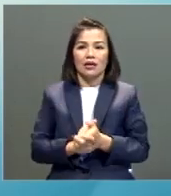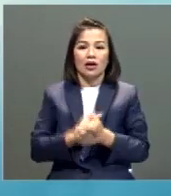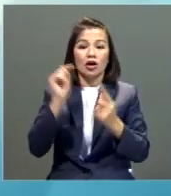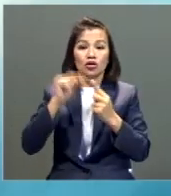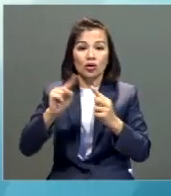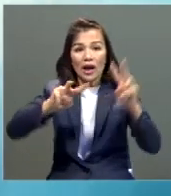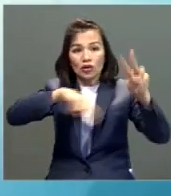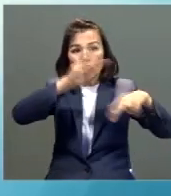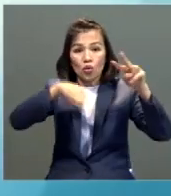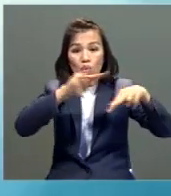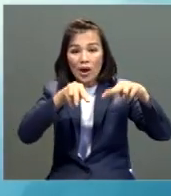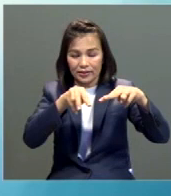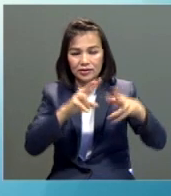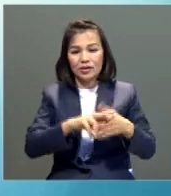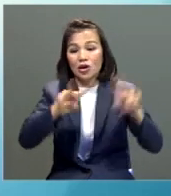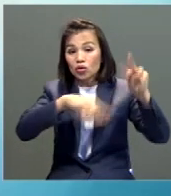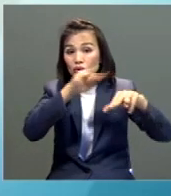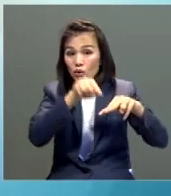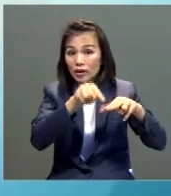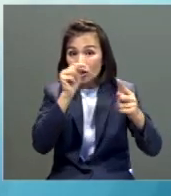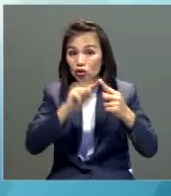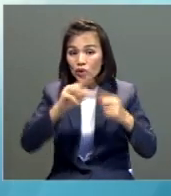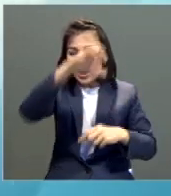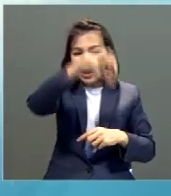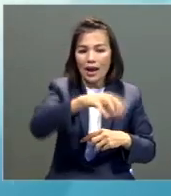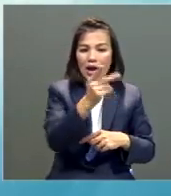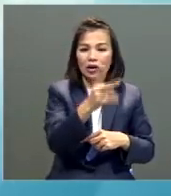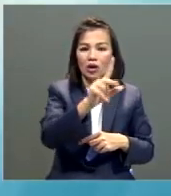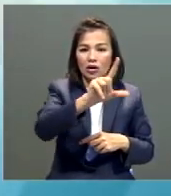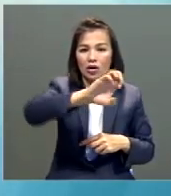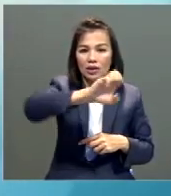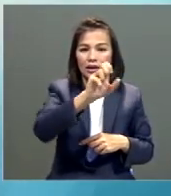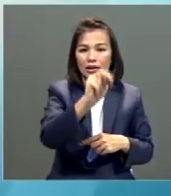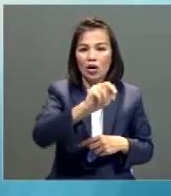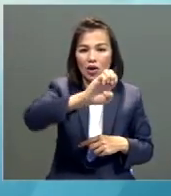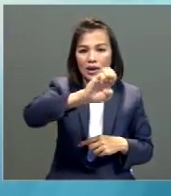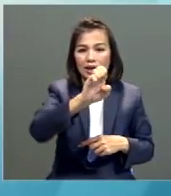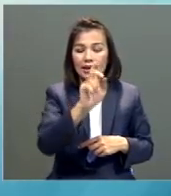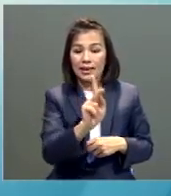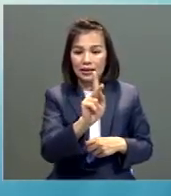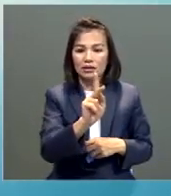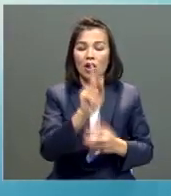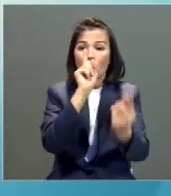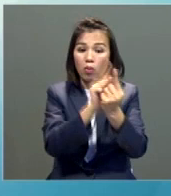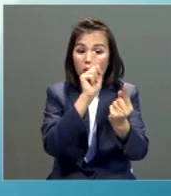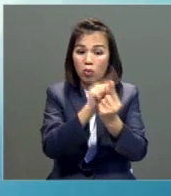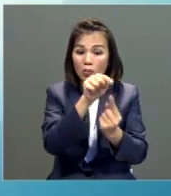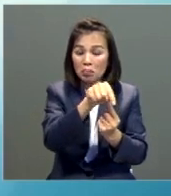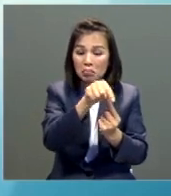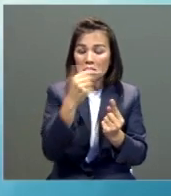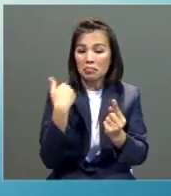าเชื้อนะครับในคลินิกนะครับที่อยู่ในกรุงเทพมหานครนี่เยอะแค่ไหนนะ